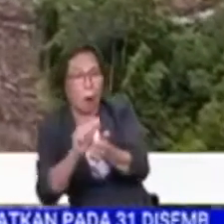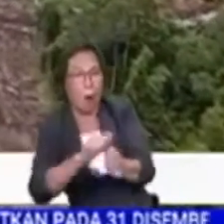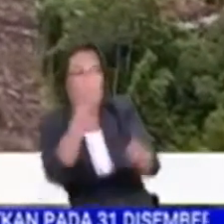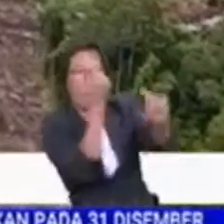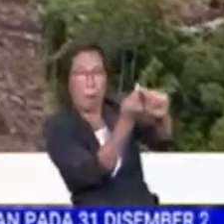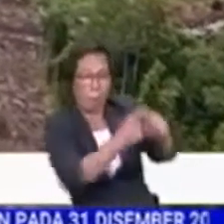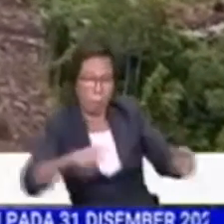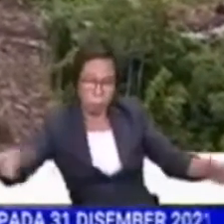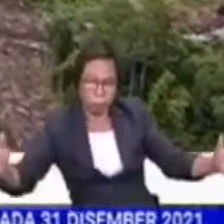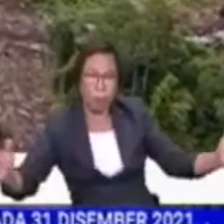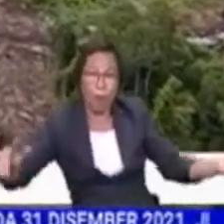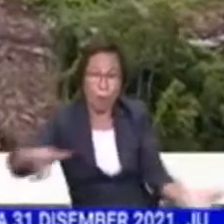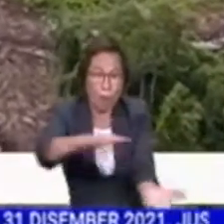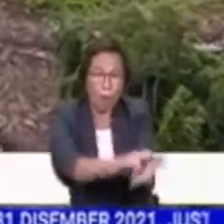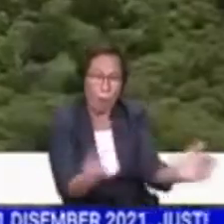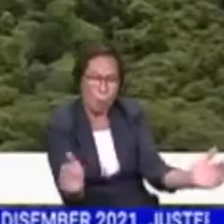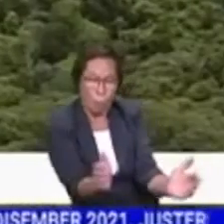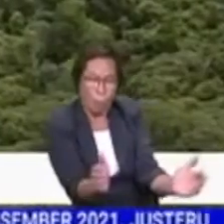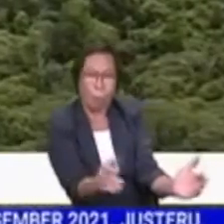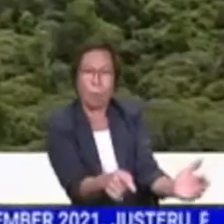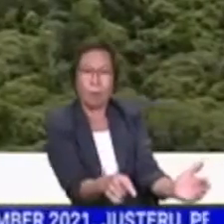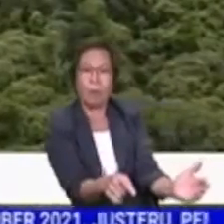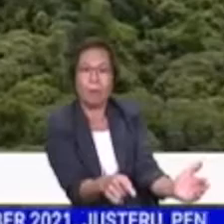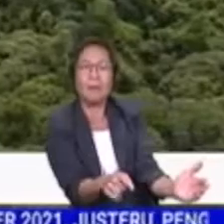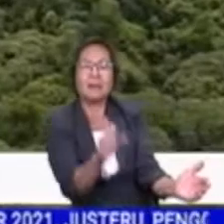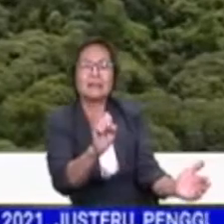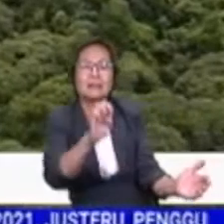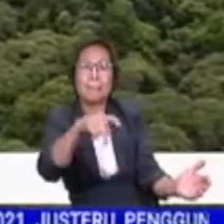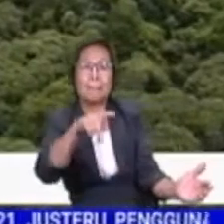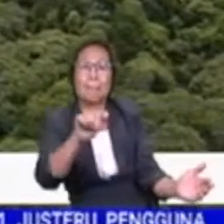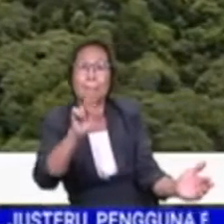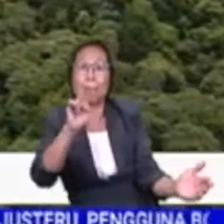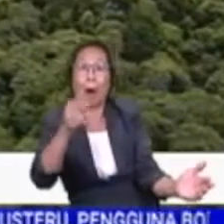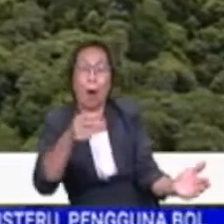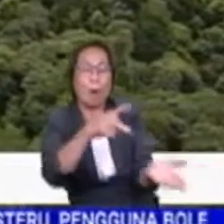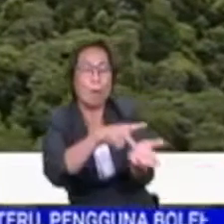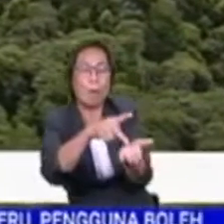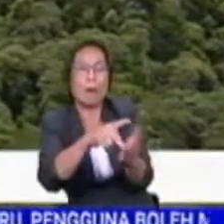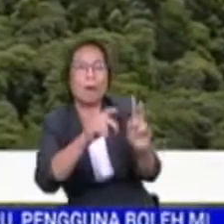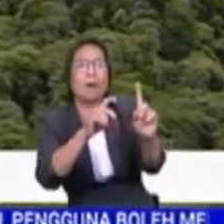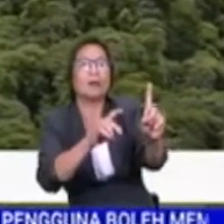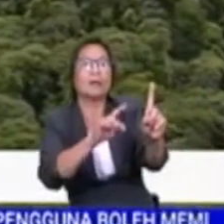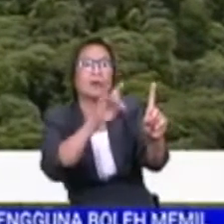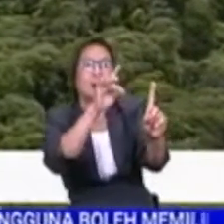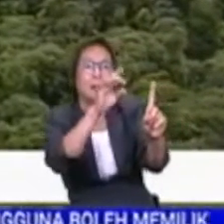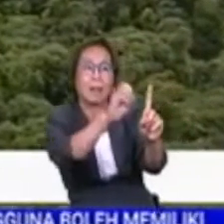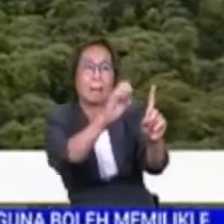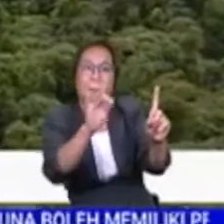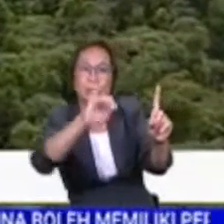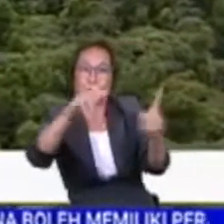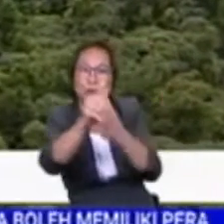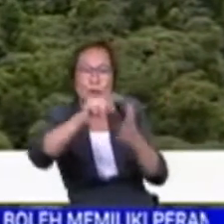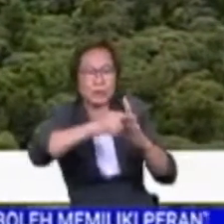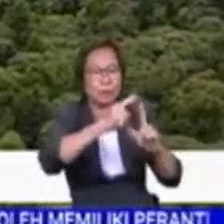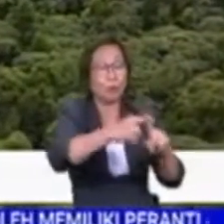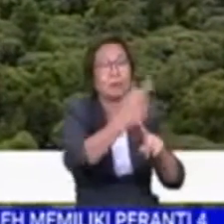lapangan terbang landasan pendek berbuling Stolport di Sepauh yang melibatkan perbelanjaan RM108 juta bermula